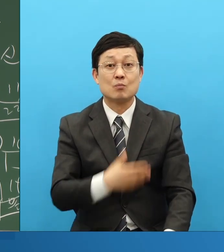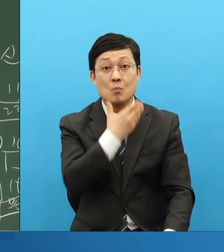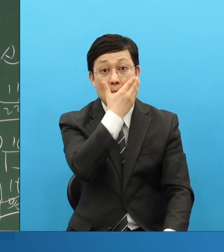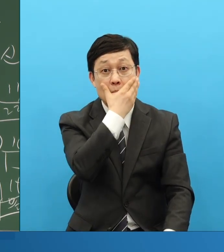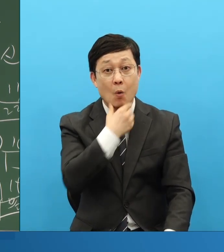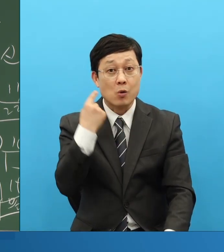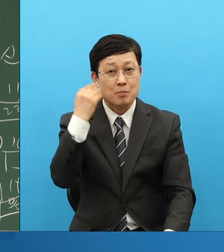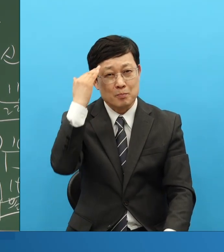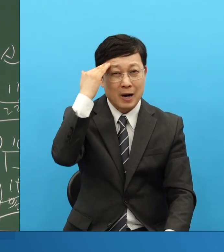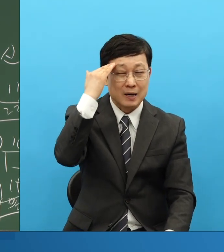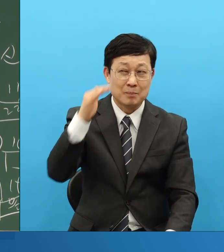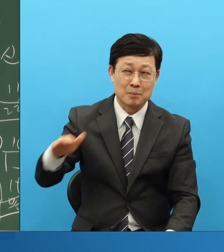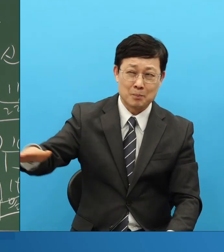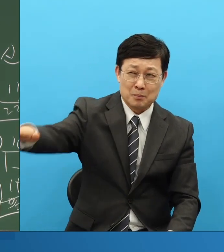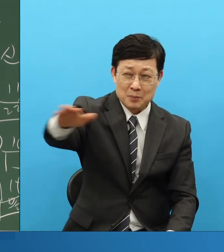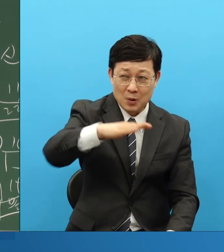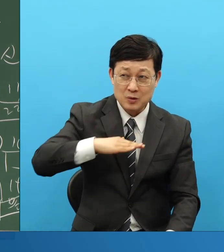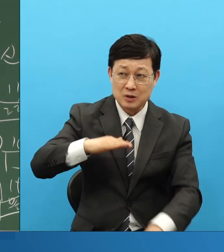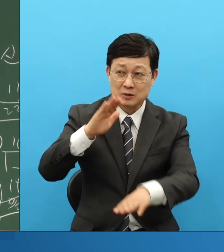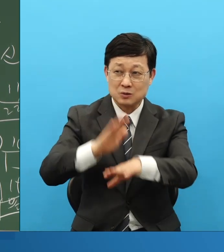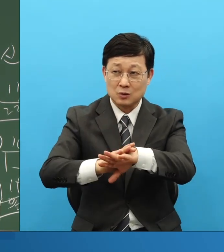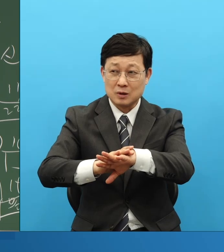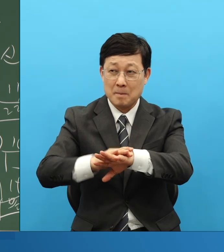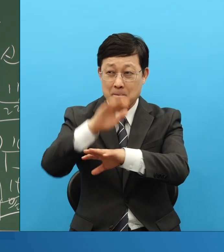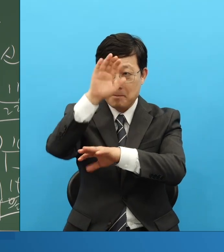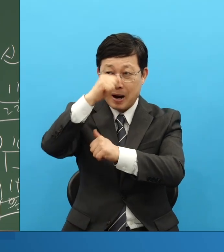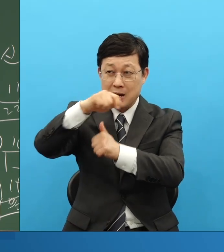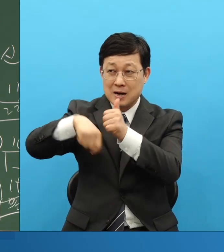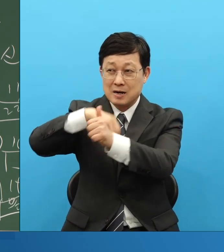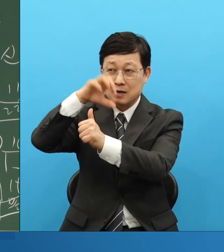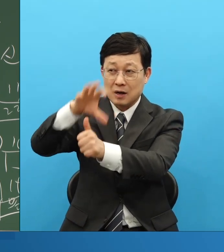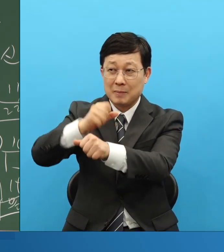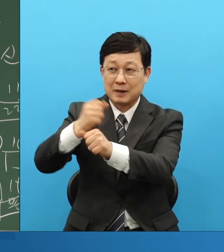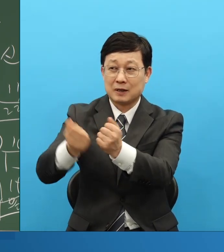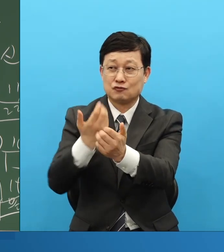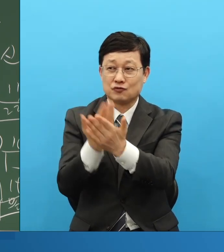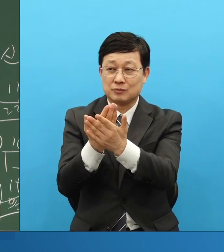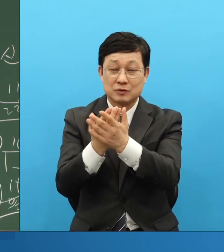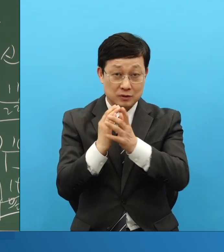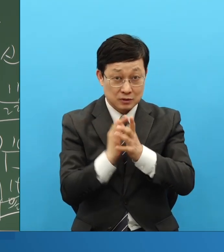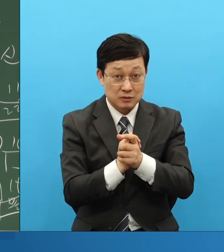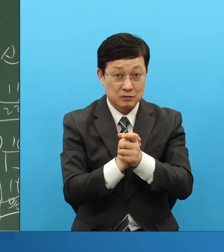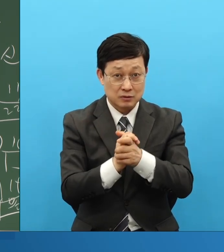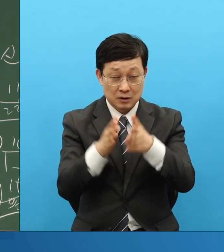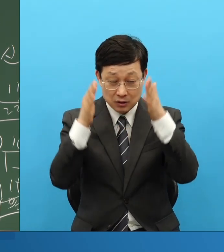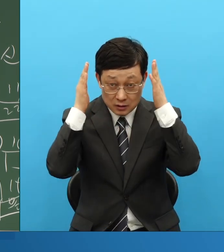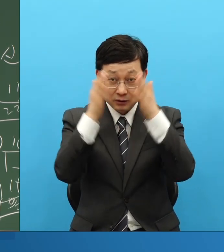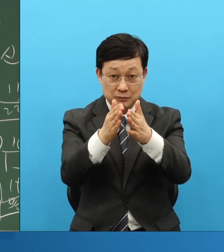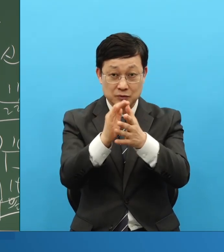막는 모든 자들의 손발이 결박되도록 That the hands and feet of all those trying to block the gospel will be 집중기도